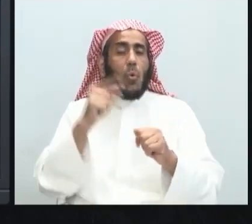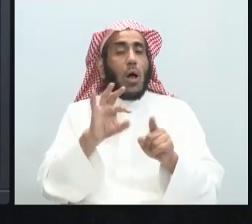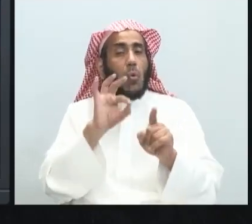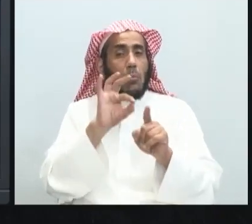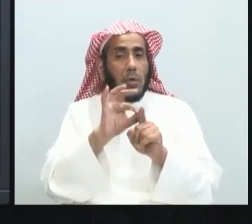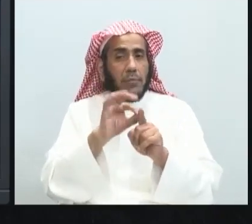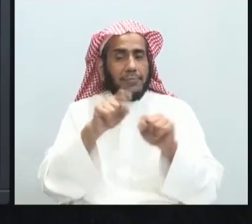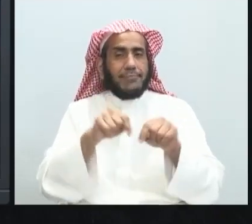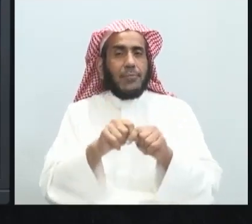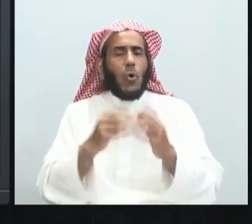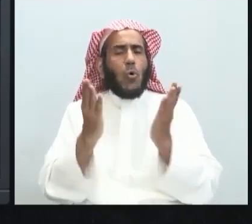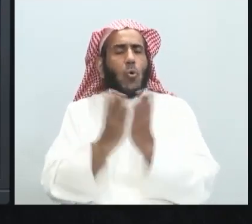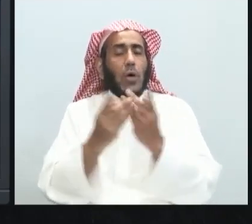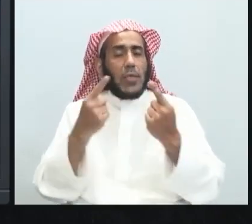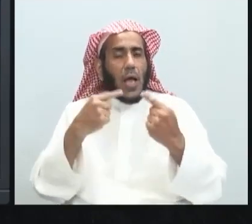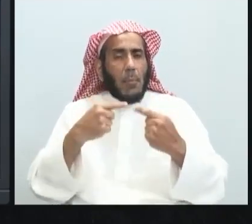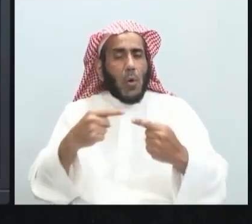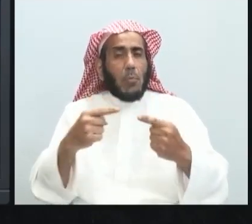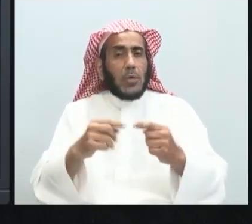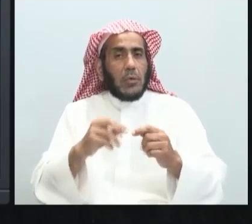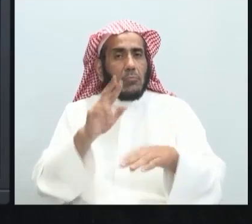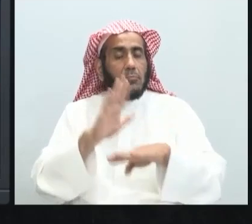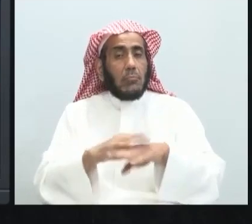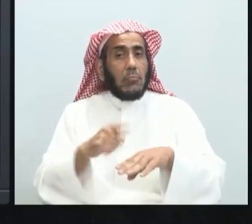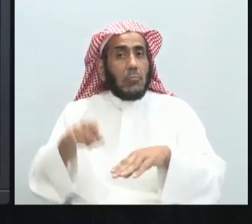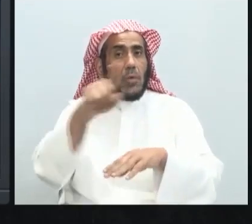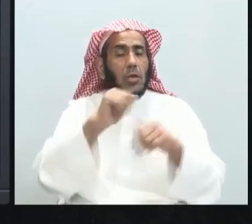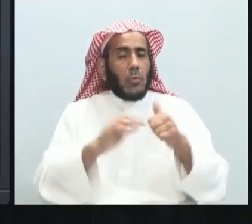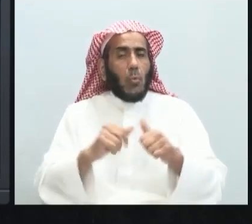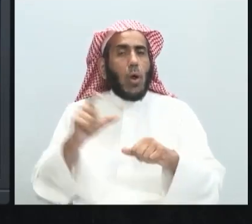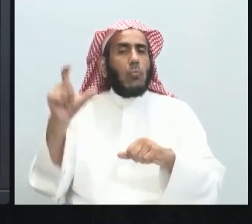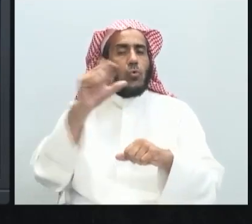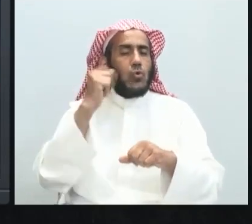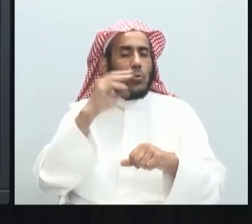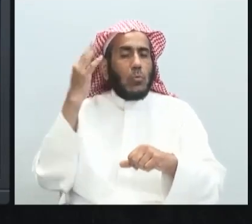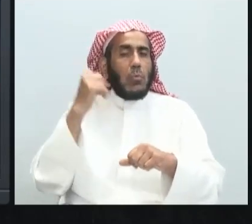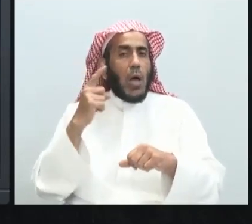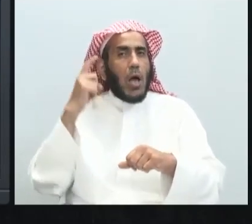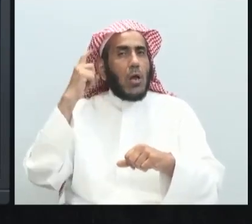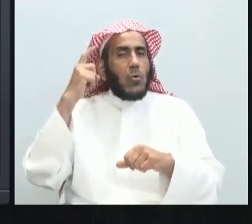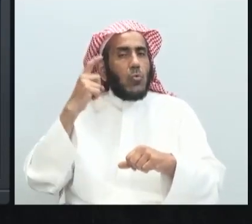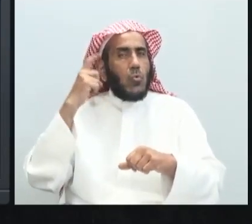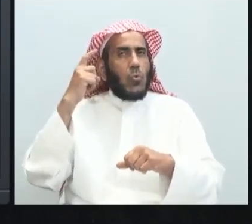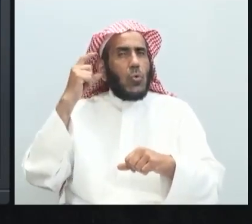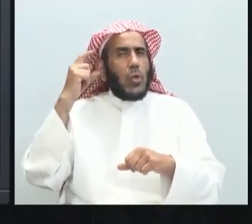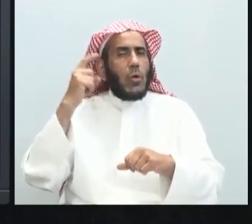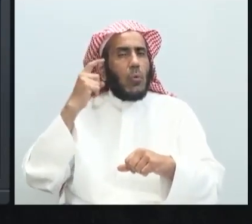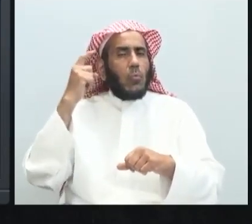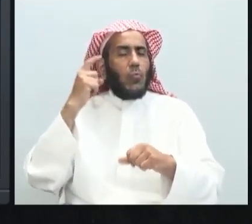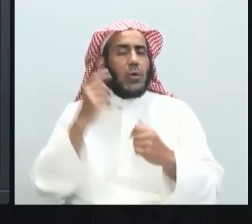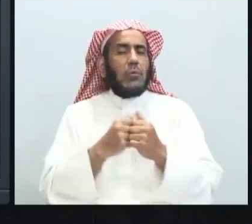المقصود ودائما وابدا على الطالب والطالبه وكل مسلم ومسلمه ان يعمل ذهنه